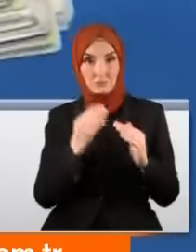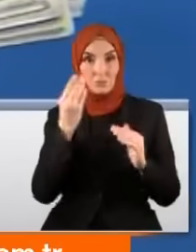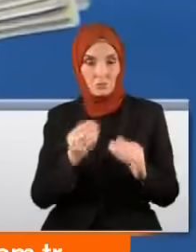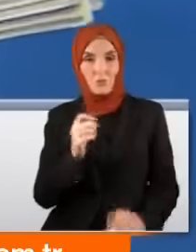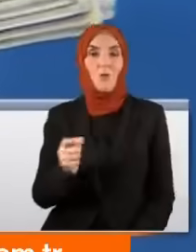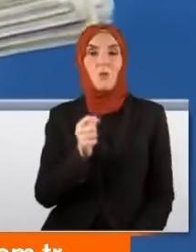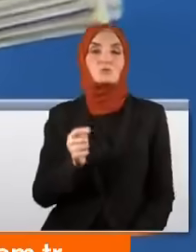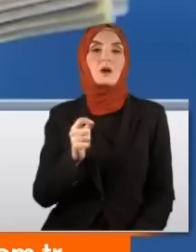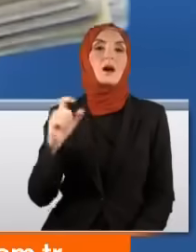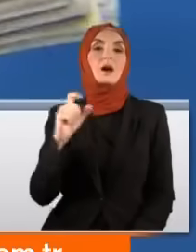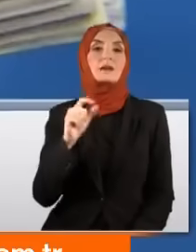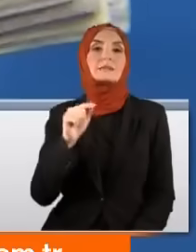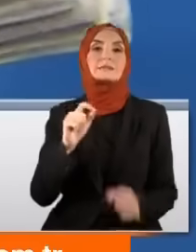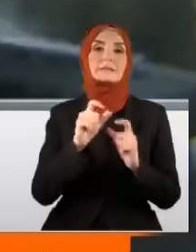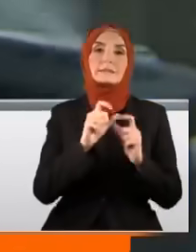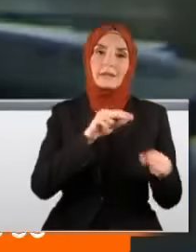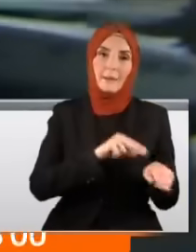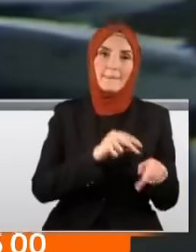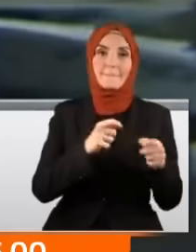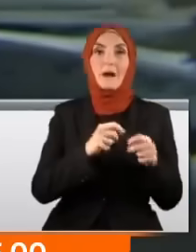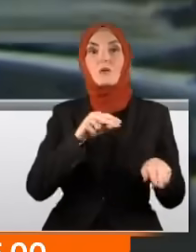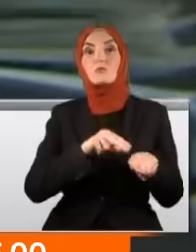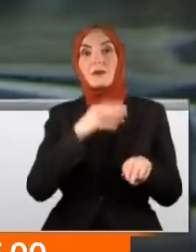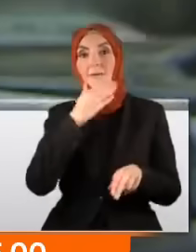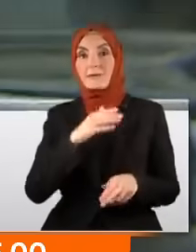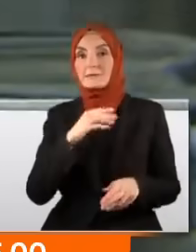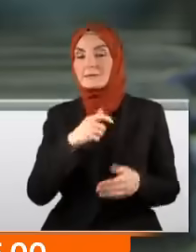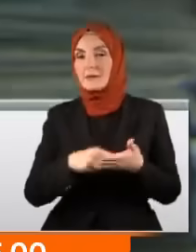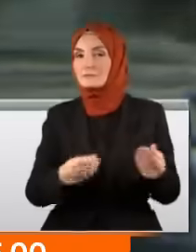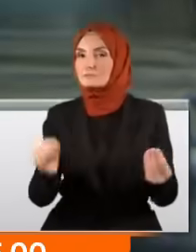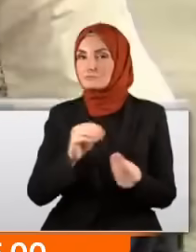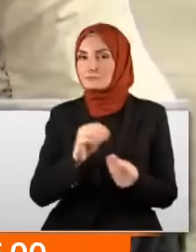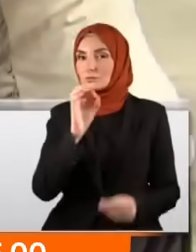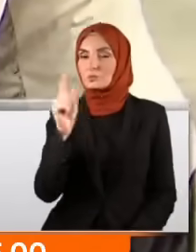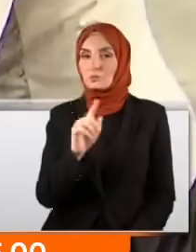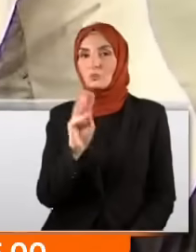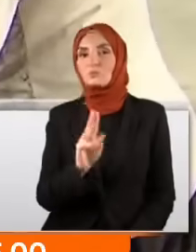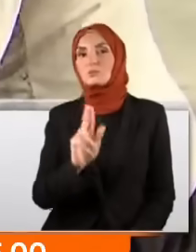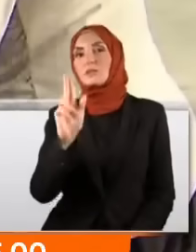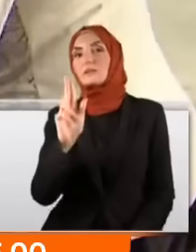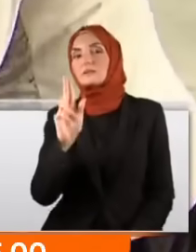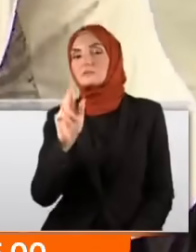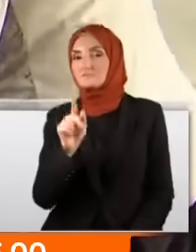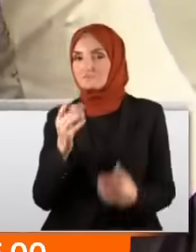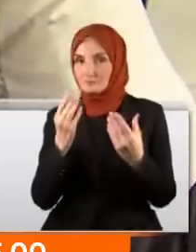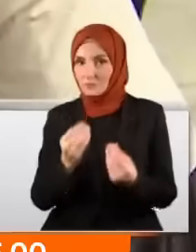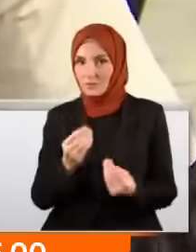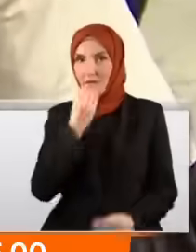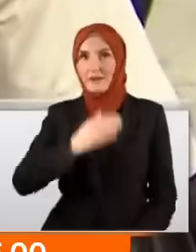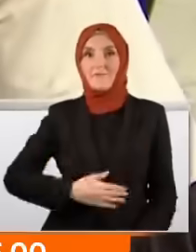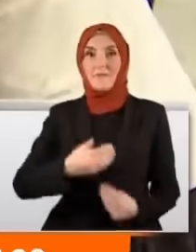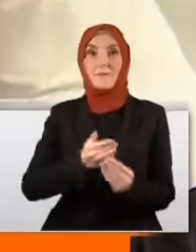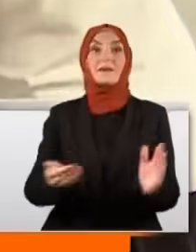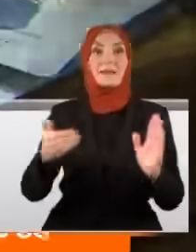Bağkur emeklilerinin zam oranı % 37,7 olacak refah Paya eklendiğinde oranın % yi